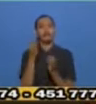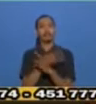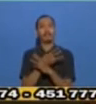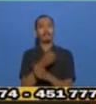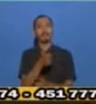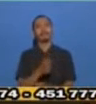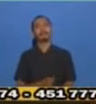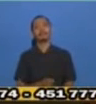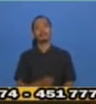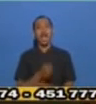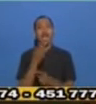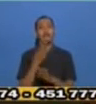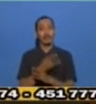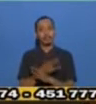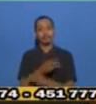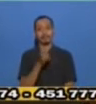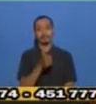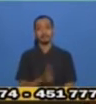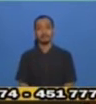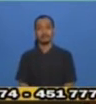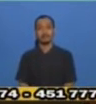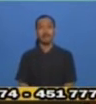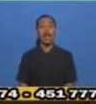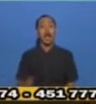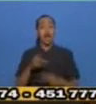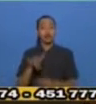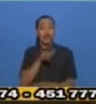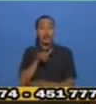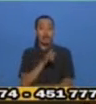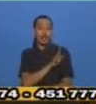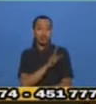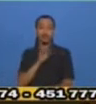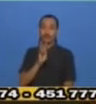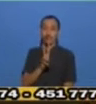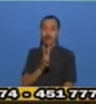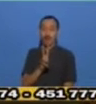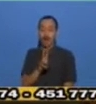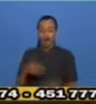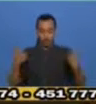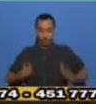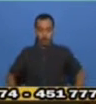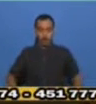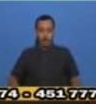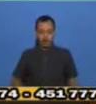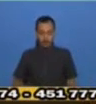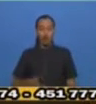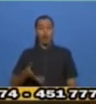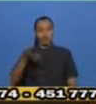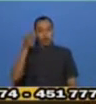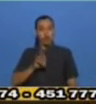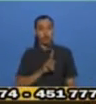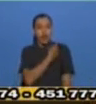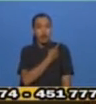tidak, tetap efektif. Cuma kalau platformnya sama sehingga tubuh kita itu mengenali dan